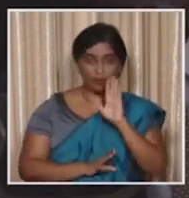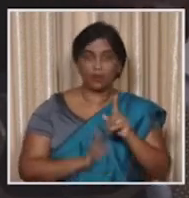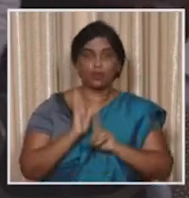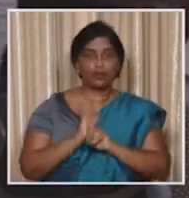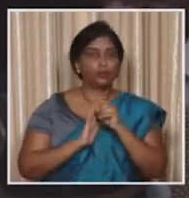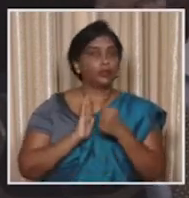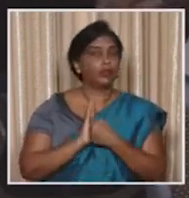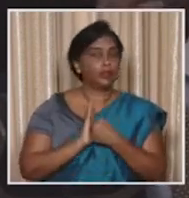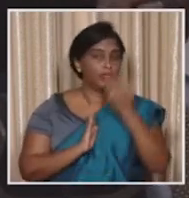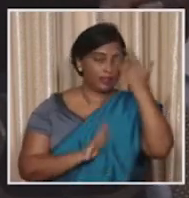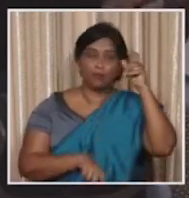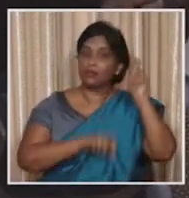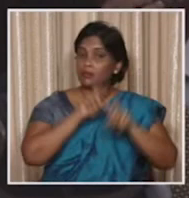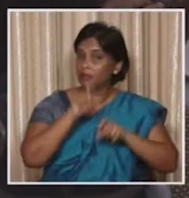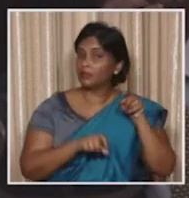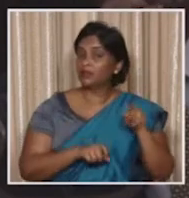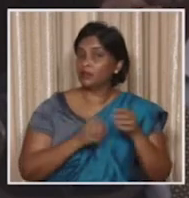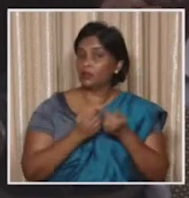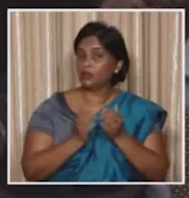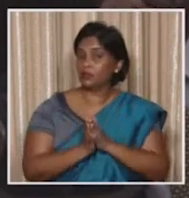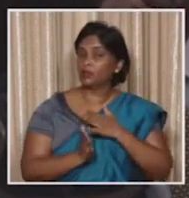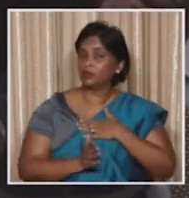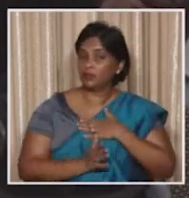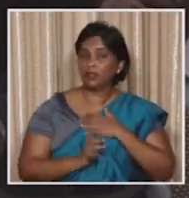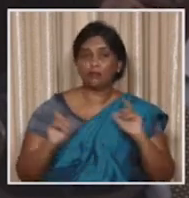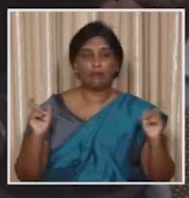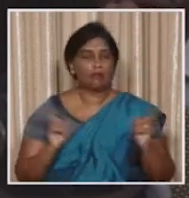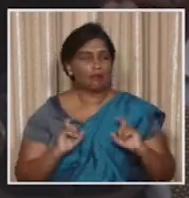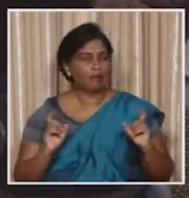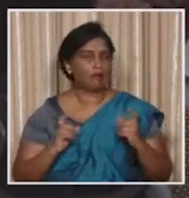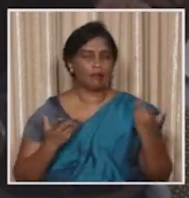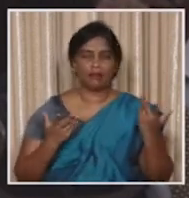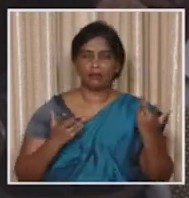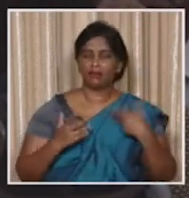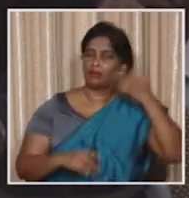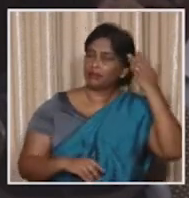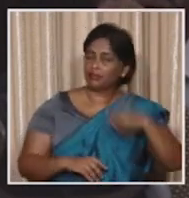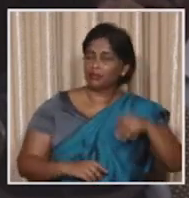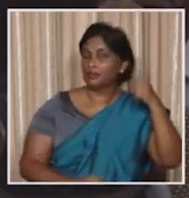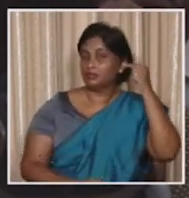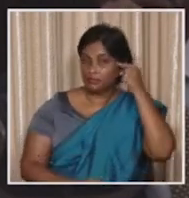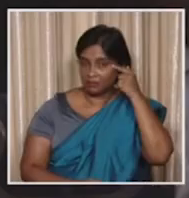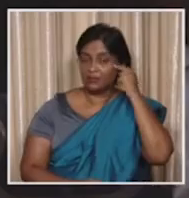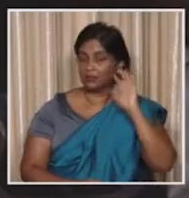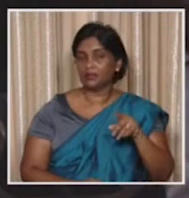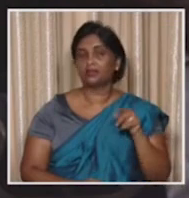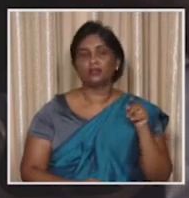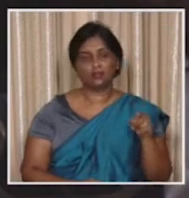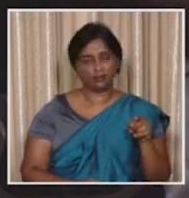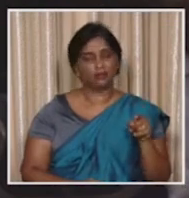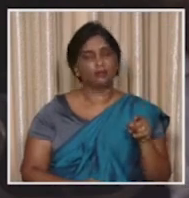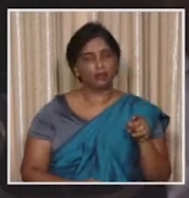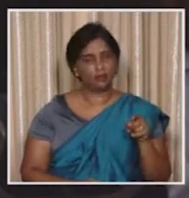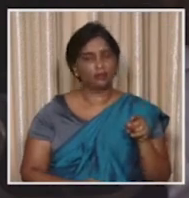மக்கள் தங்களுடைய உறவுகளை நினைவு கூறுகின்ற நினைவேந்தல் நிகழ்வுகளிலே அதற்காக தயாராகி கொண்டிருந்தார்கள். அந்த சந்தர்ப்பத்திலே